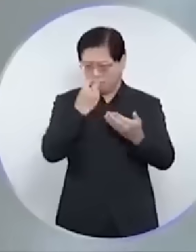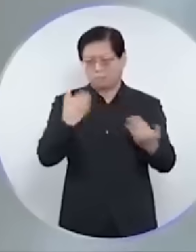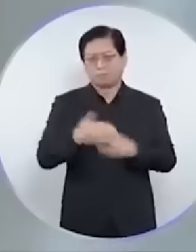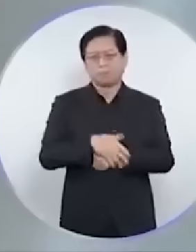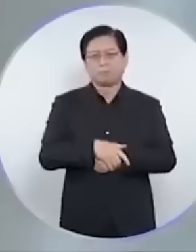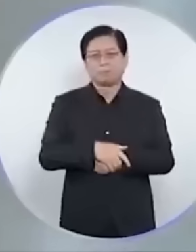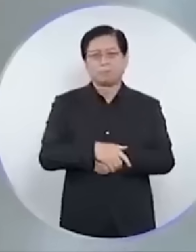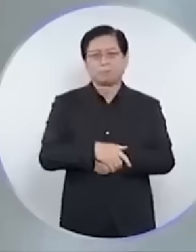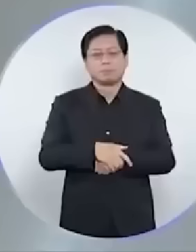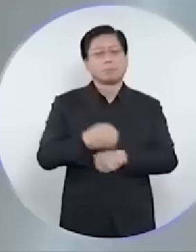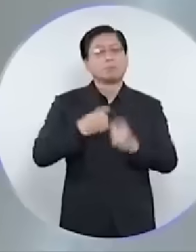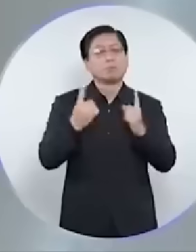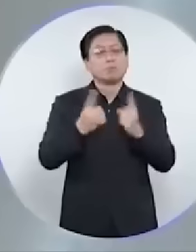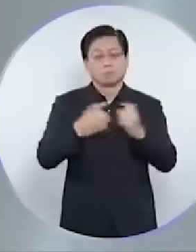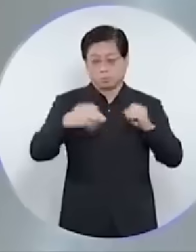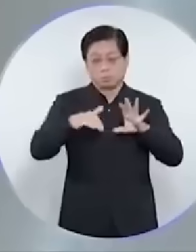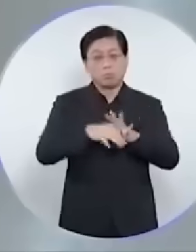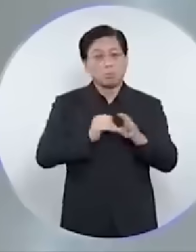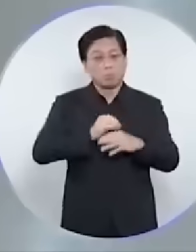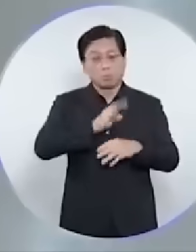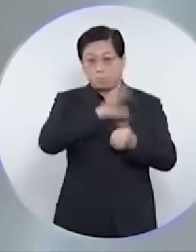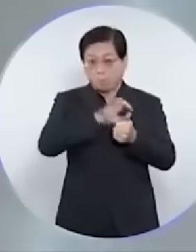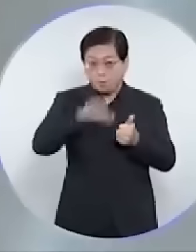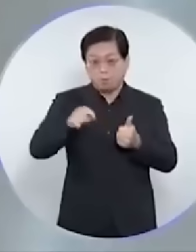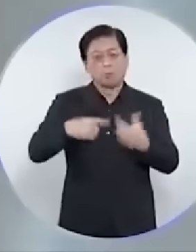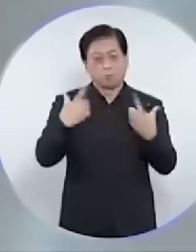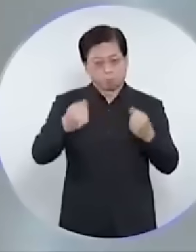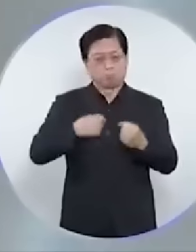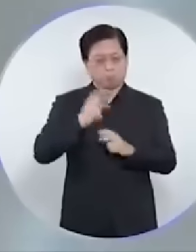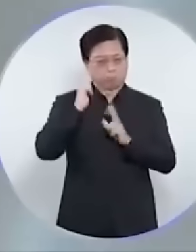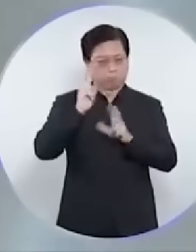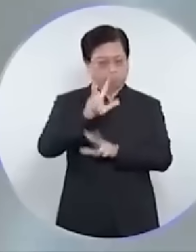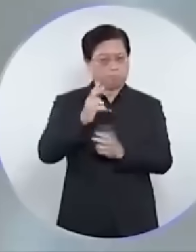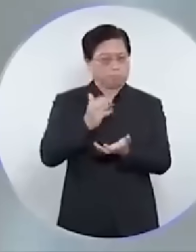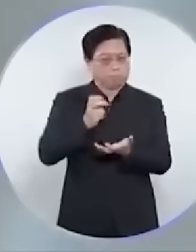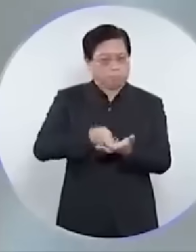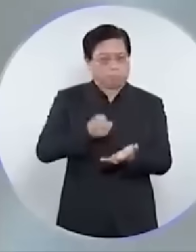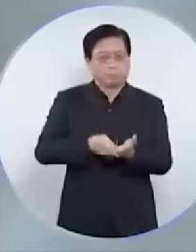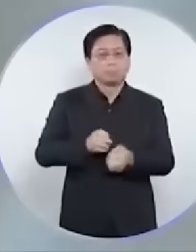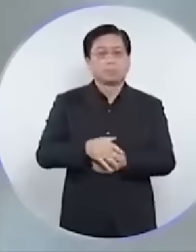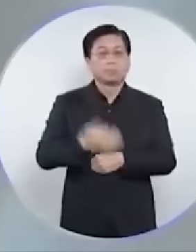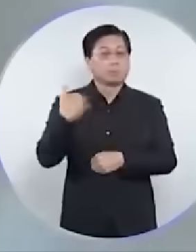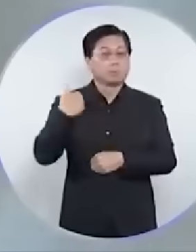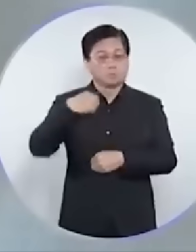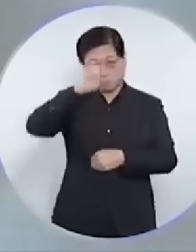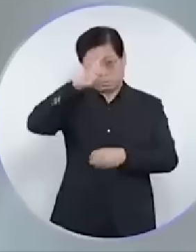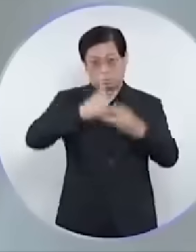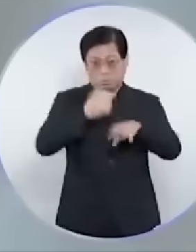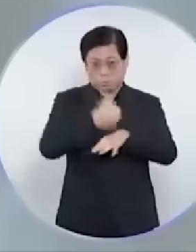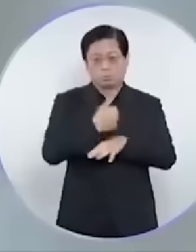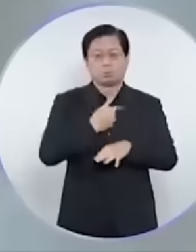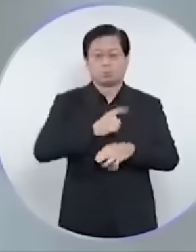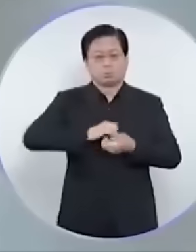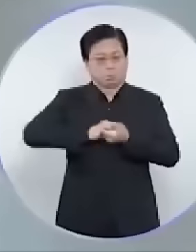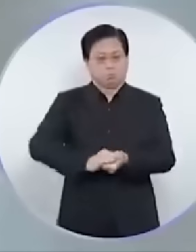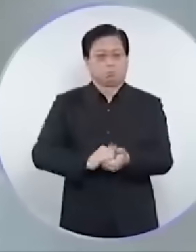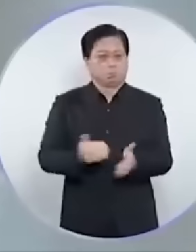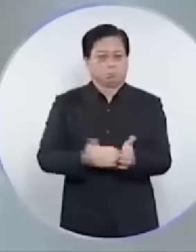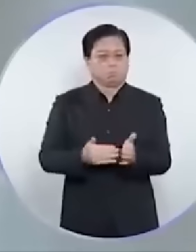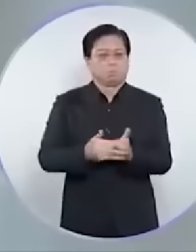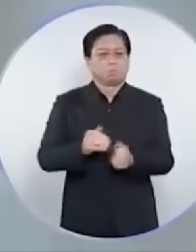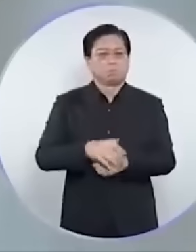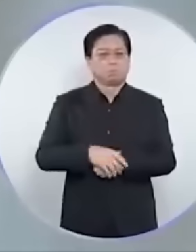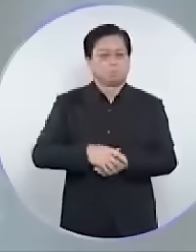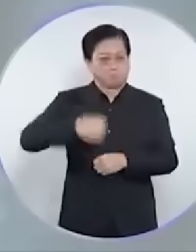清楚。我对论文抄袭的态度一向严谨啊。这个在论文，我在当党主席的时候，我已经做出严